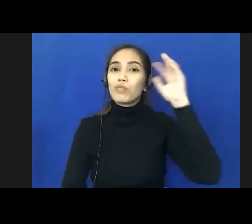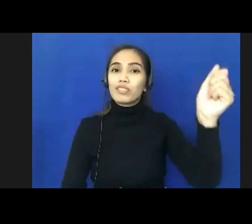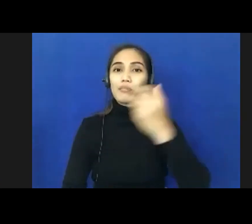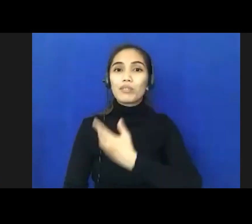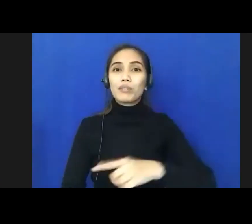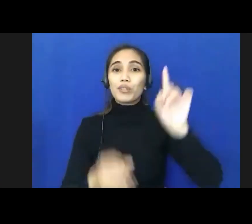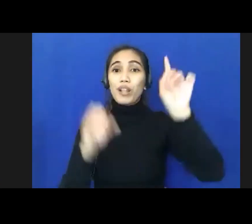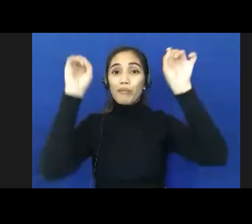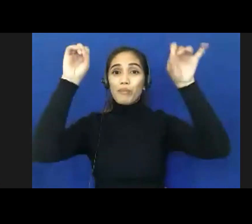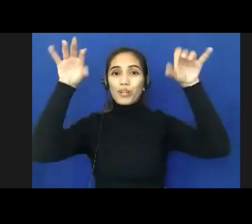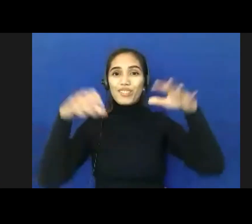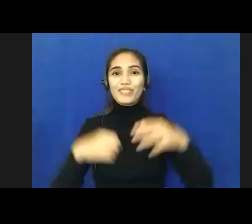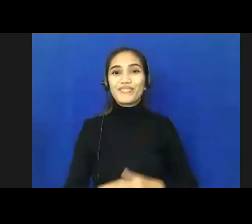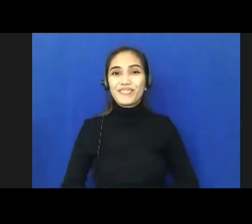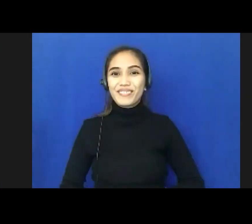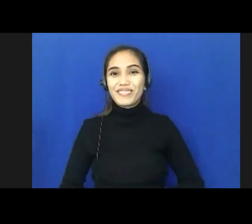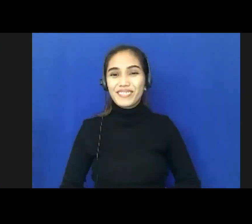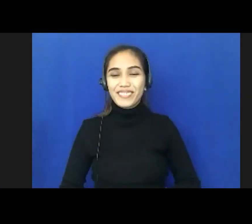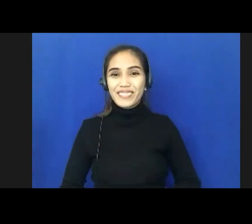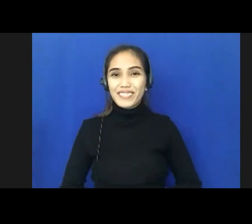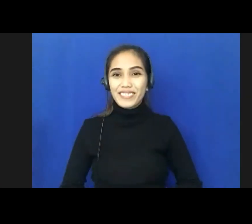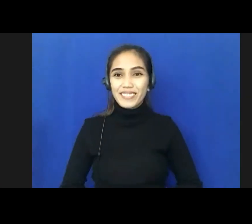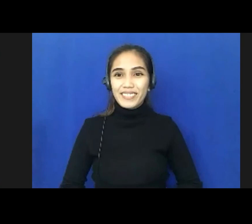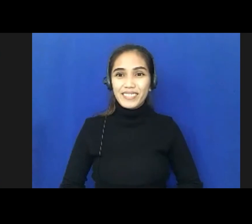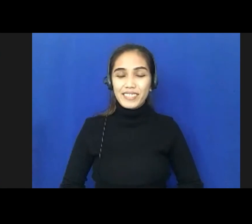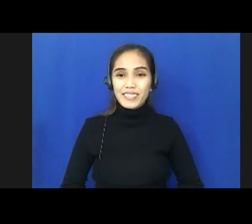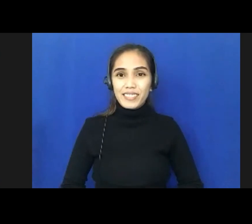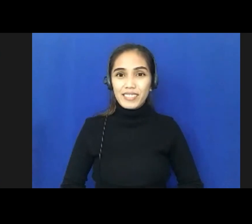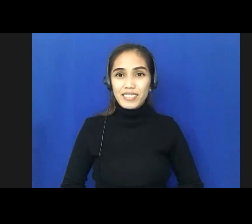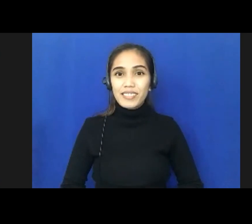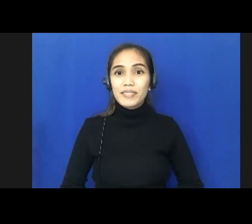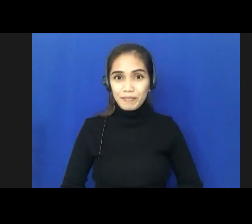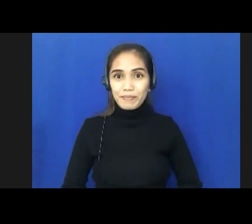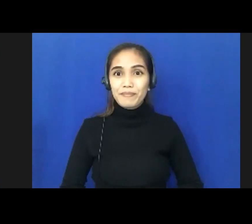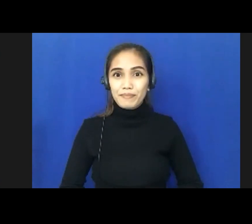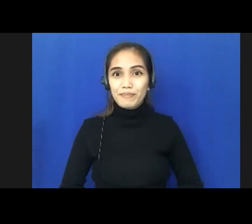warahmatullahi wabarakatuh. Waalaikumsalam warahmatullahi wabarakatuh.